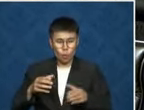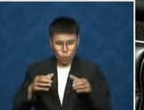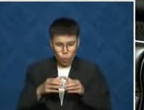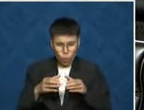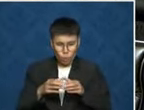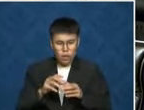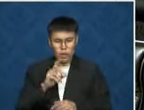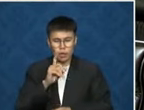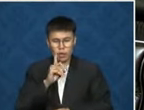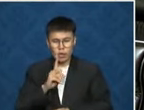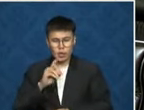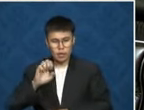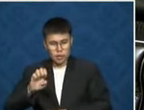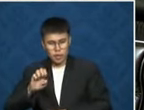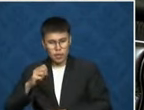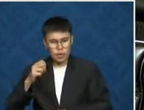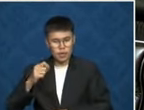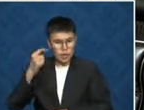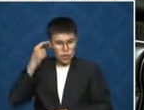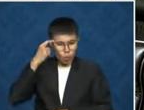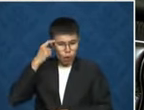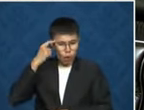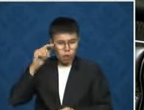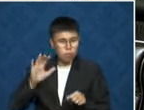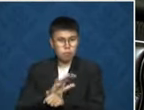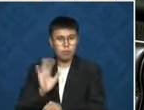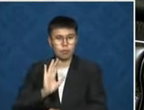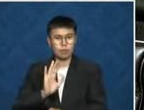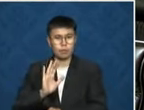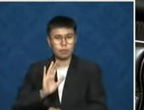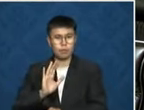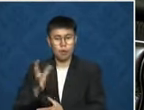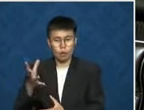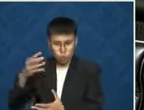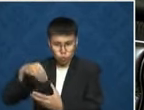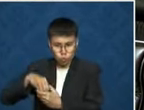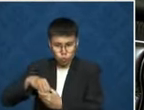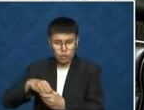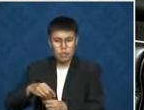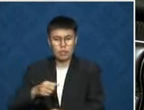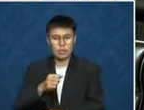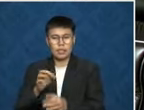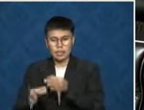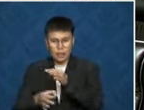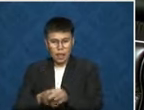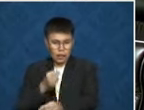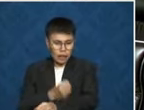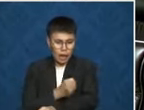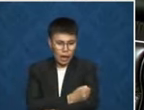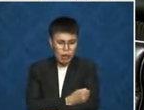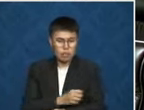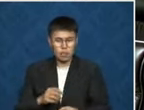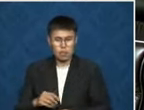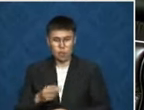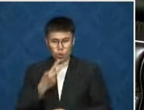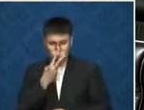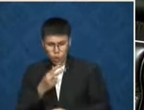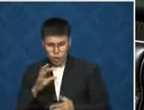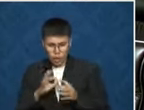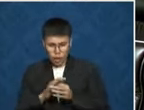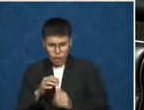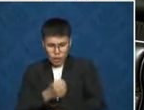ญ DE ก็อาจจะไม่ครอบคลุมนะหรือว่าจะไปอยู่ในเรื่องของการทดแทนแรงงานไปอยู่ในกรรมการที่ศึกษาเกี่ยวกับเรื่องของ